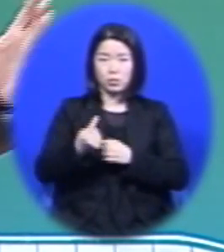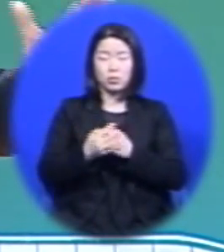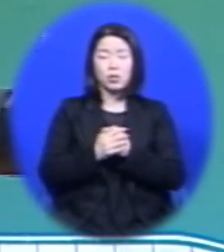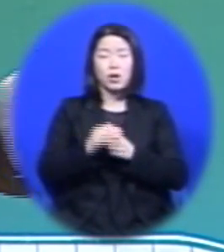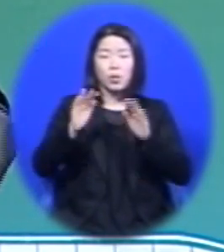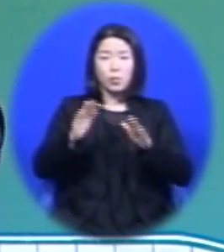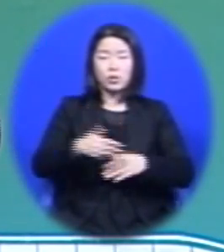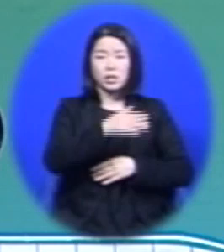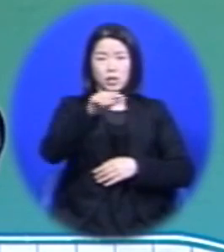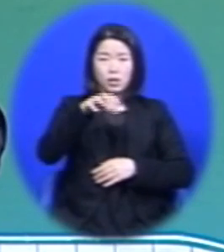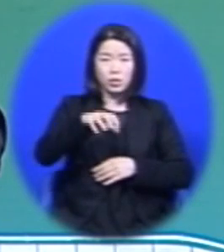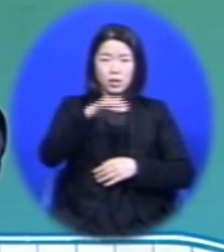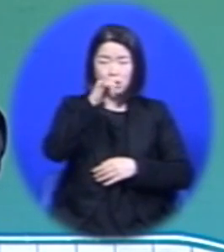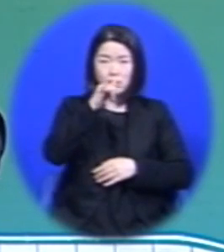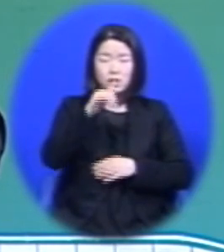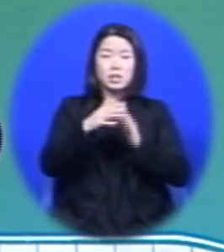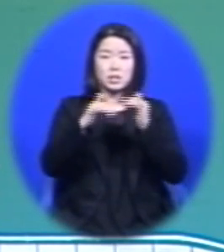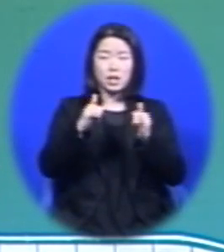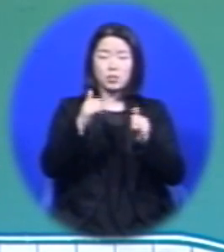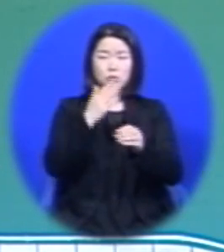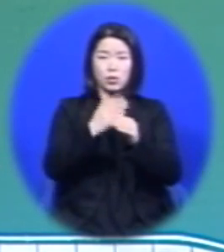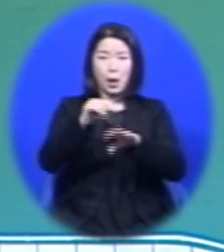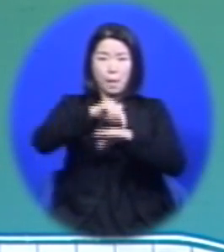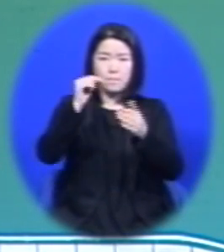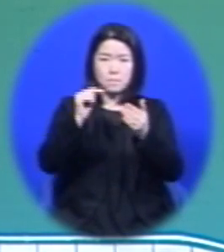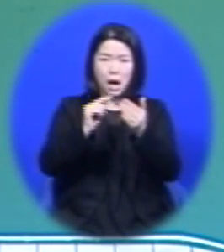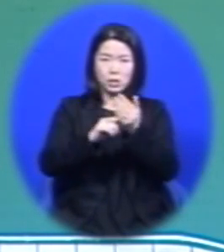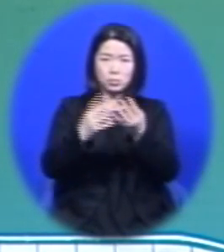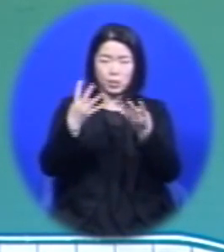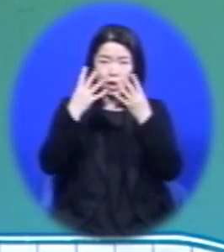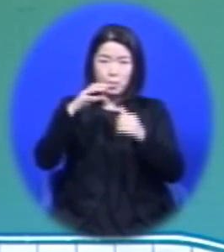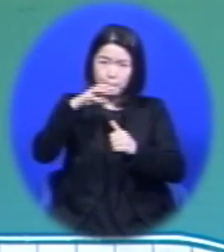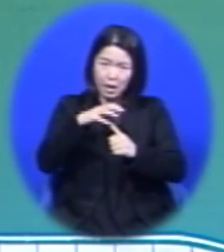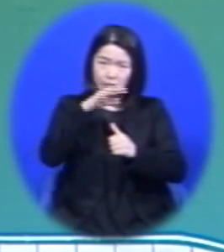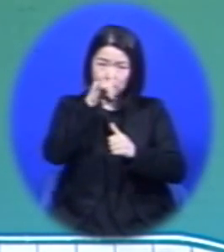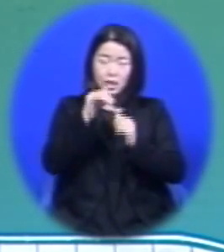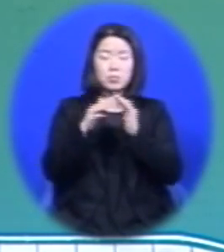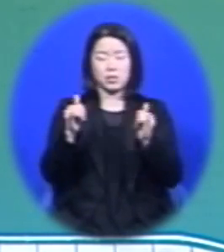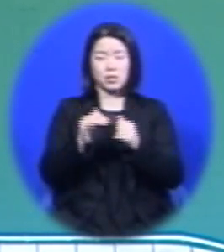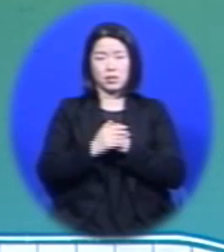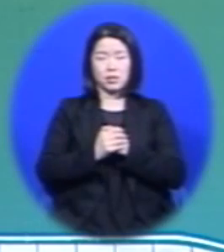오늘 여기 있는 분들 중에 마음의 감옥에 갇혀 있는 분이 있습니다.